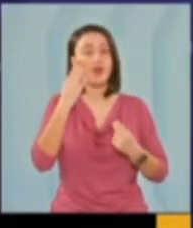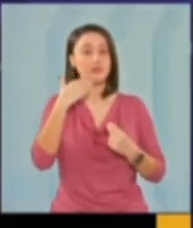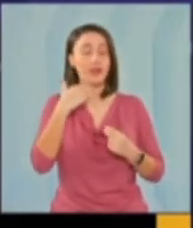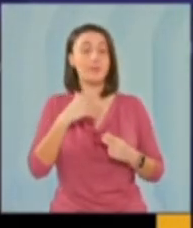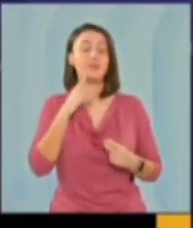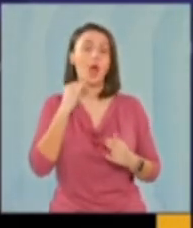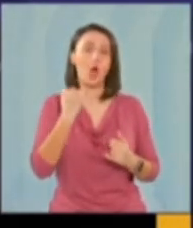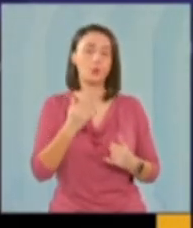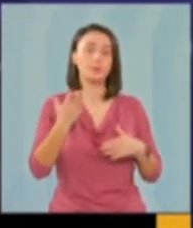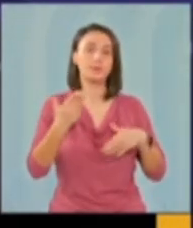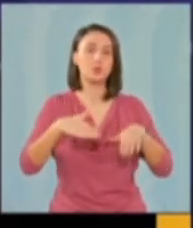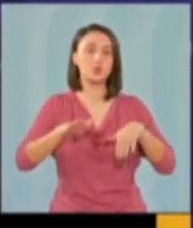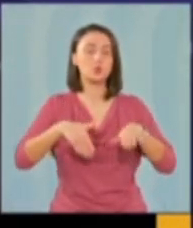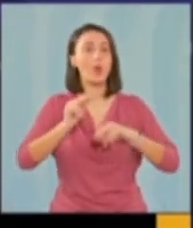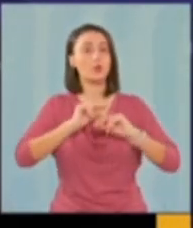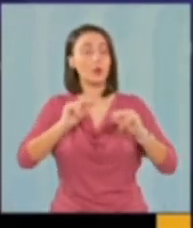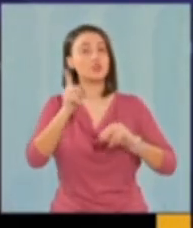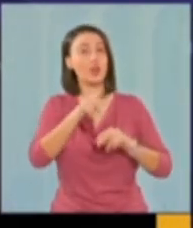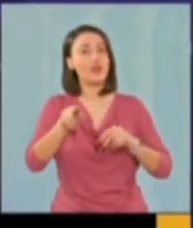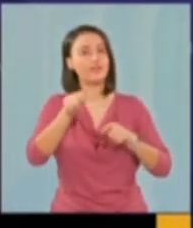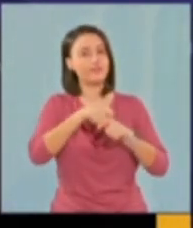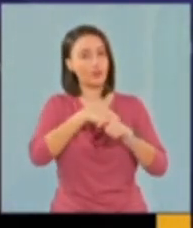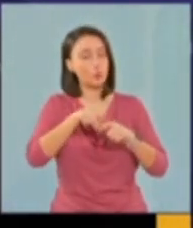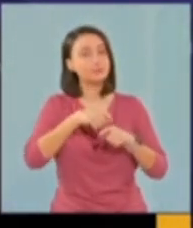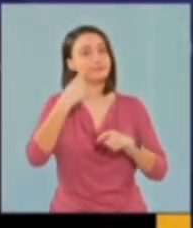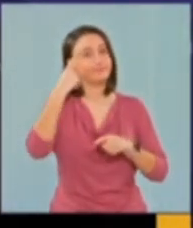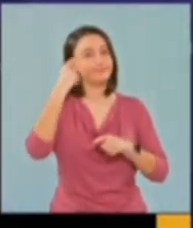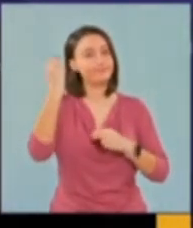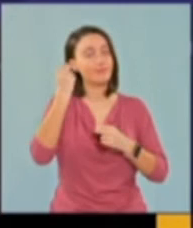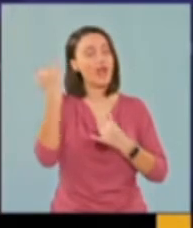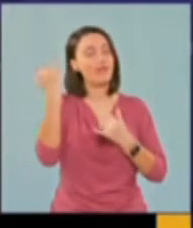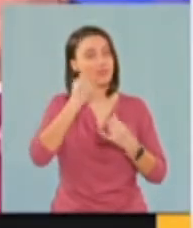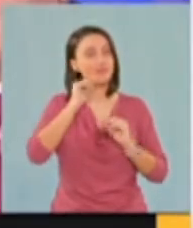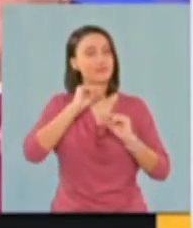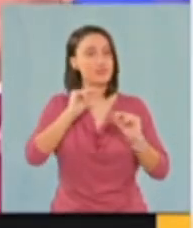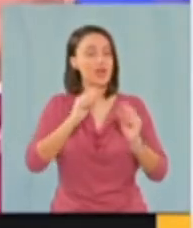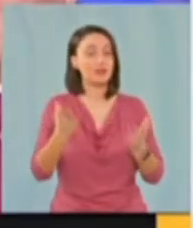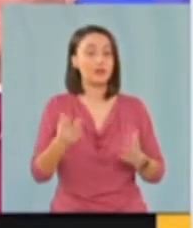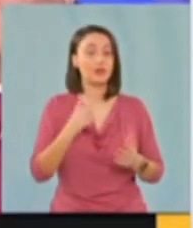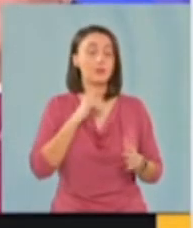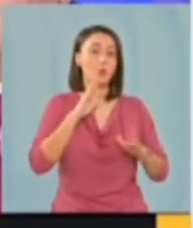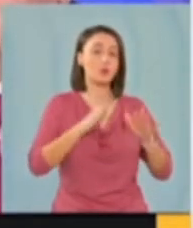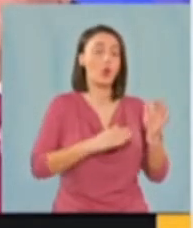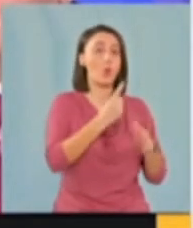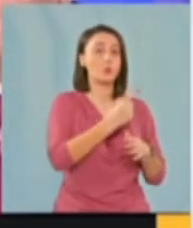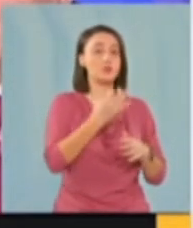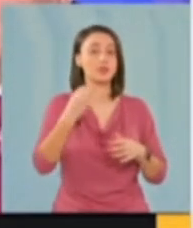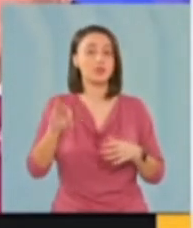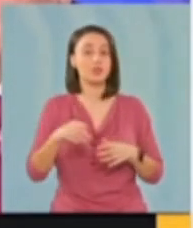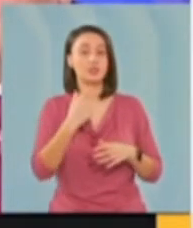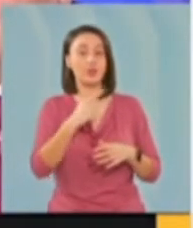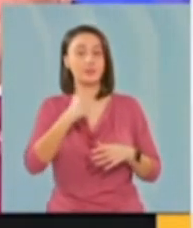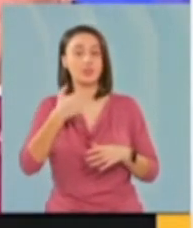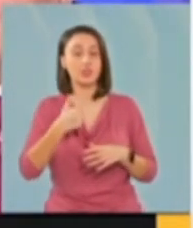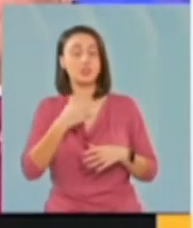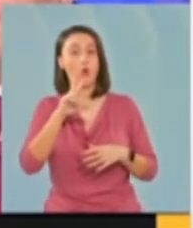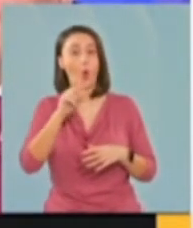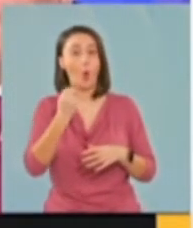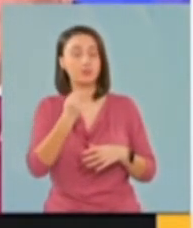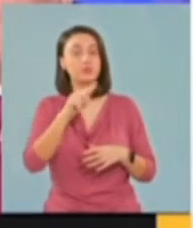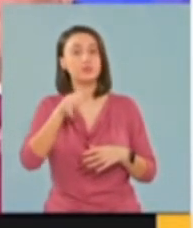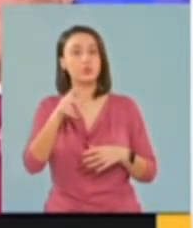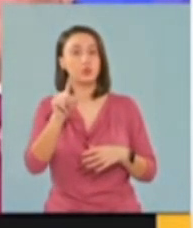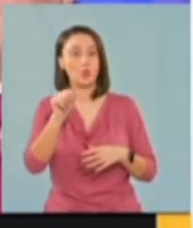zile. Însă ministrul Câmpeanu și-a refăcut tema și a revenit cu lecția învățată. Pe o scară de la 1 la 10, între 7,60 și